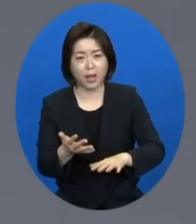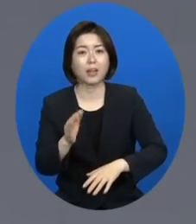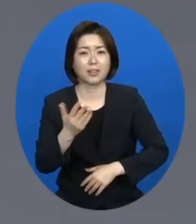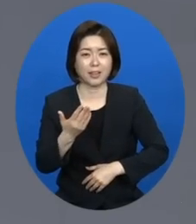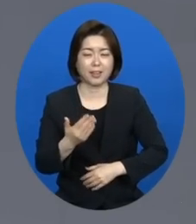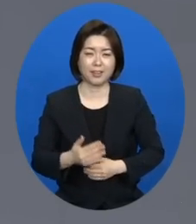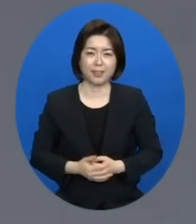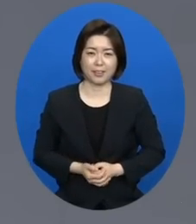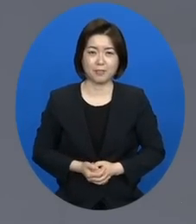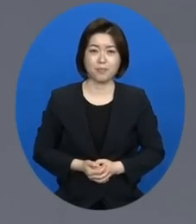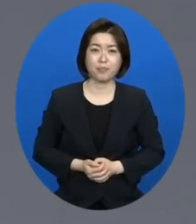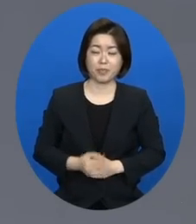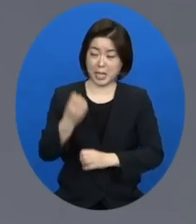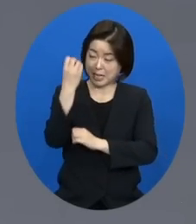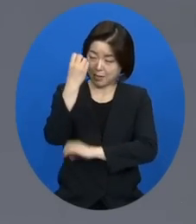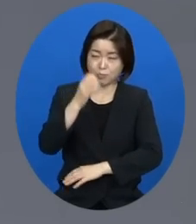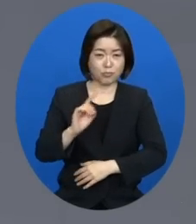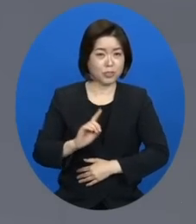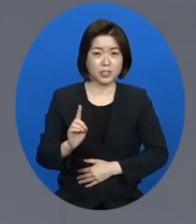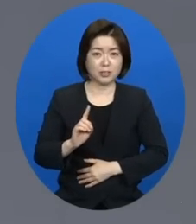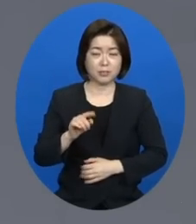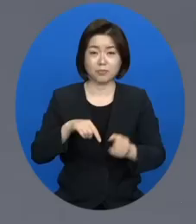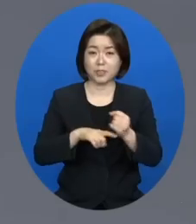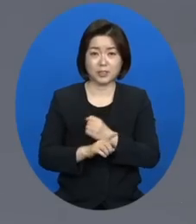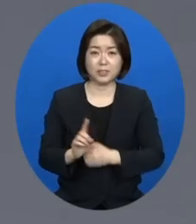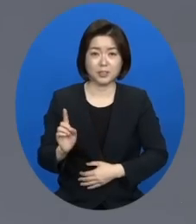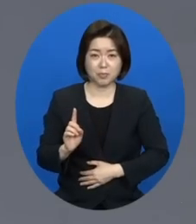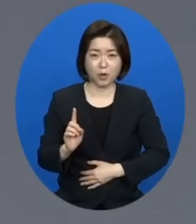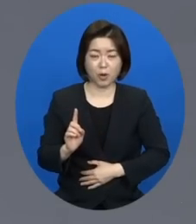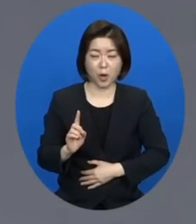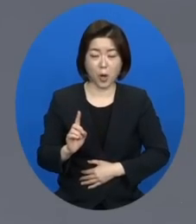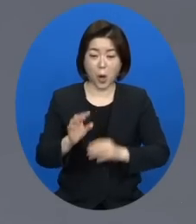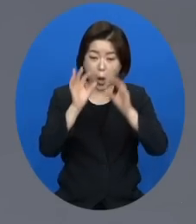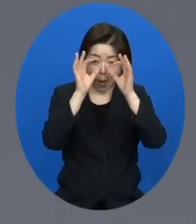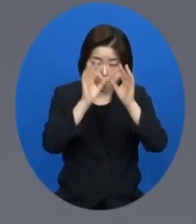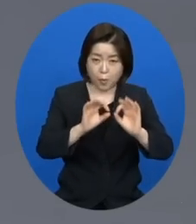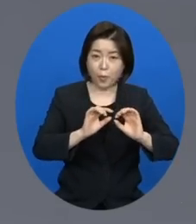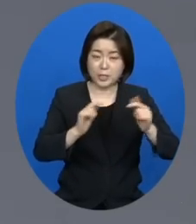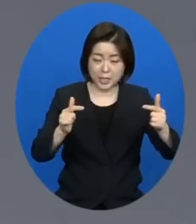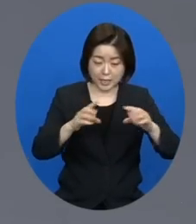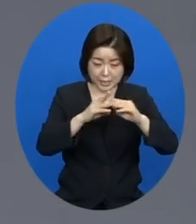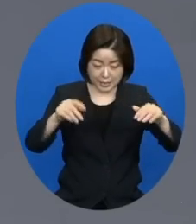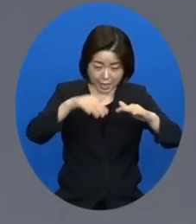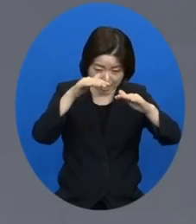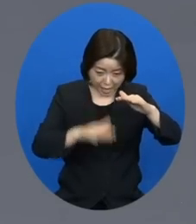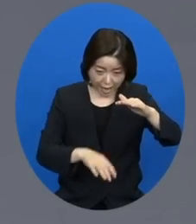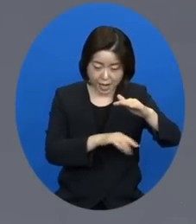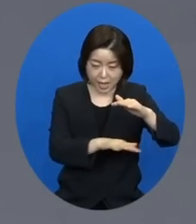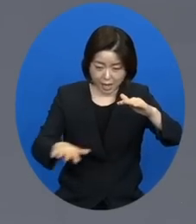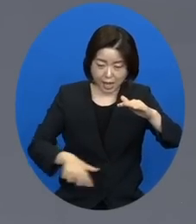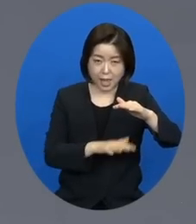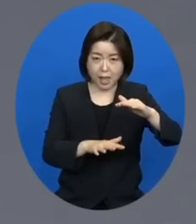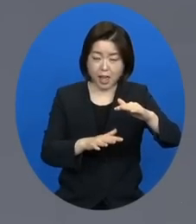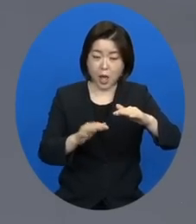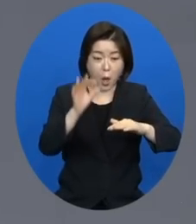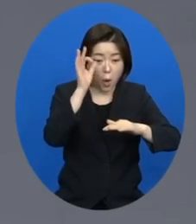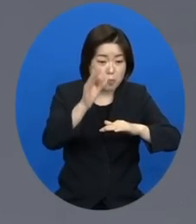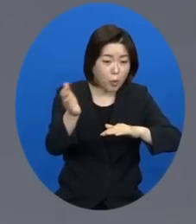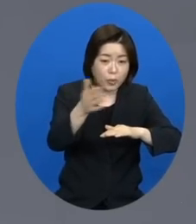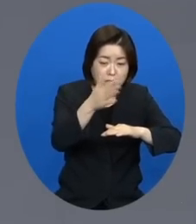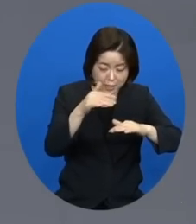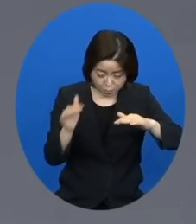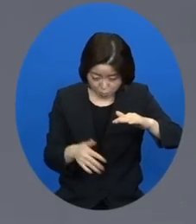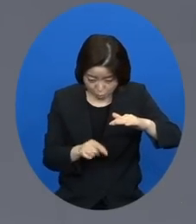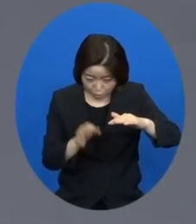것입니다. 여러분, 뿌리는 무엇을 말하냐면 보이지 않는 땅 흙 밑에 있는 보이지 않는